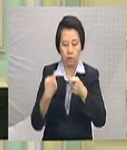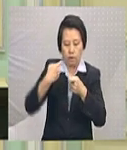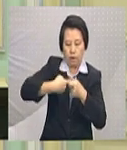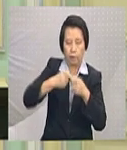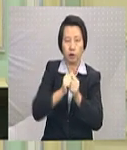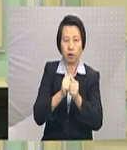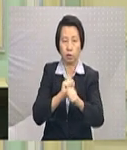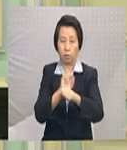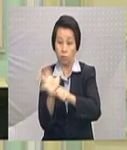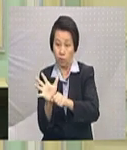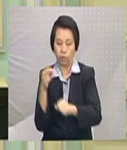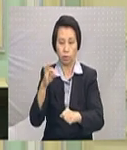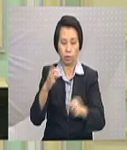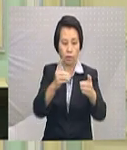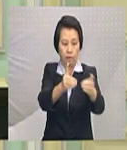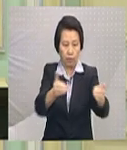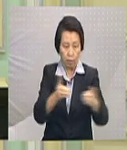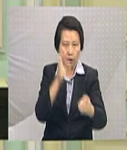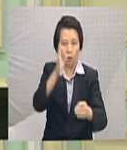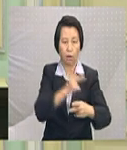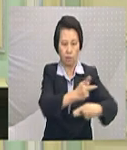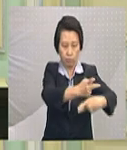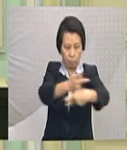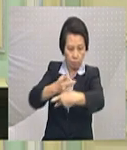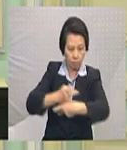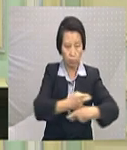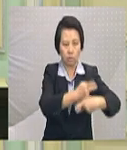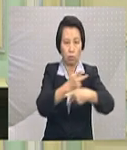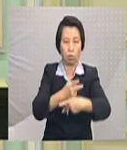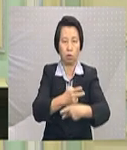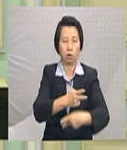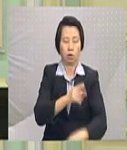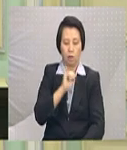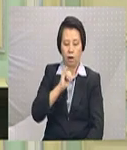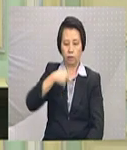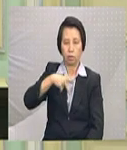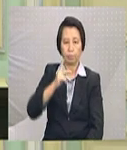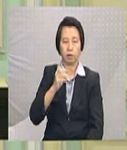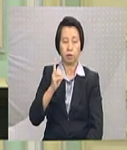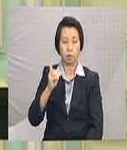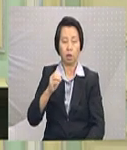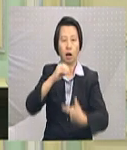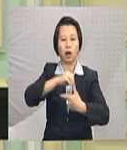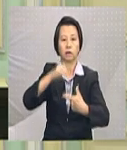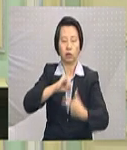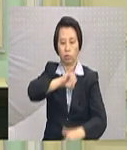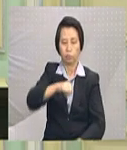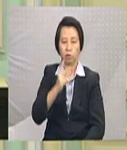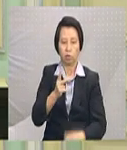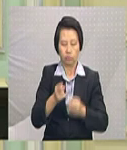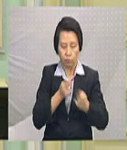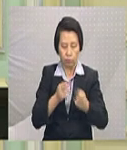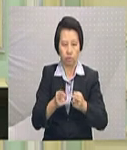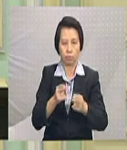dengan COVID-19 di daerah akan dikawal selia oleh IKPBD ataupun Jawatankuasa Pengurusan